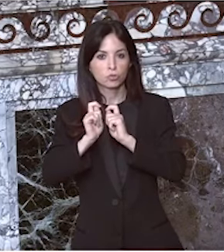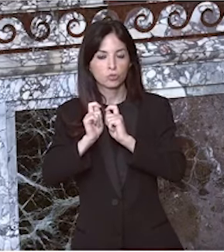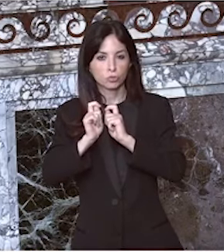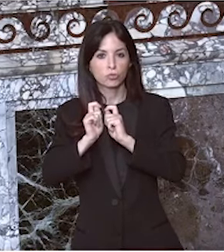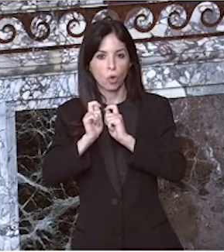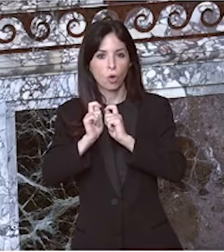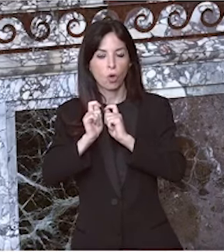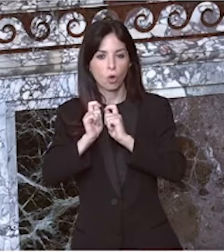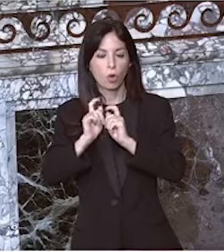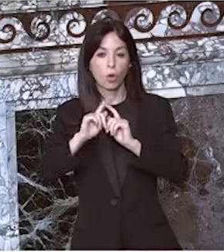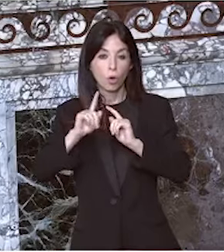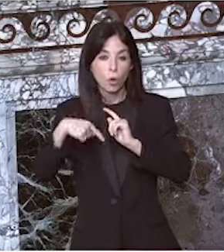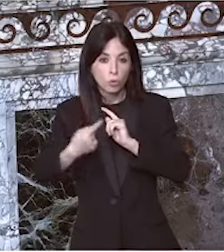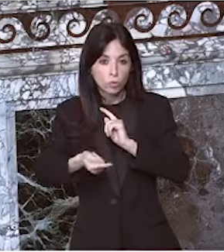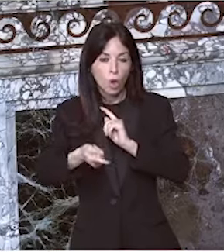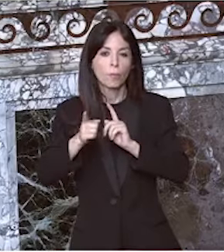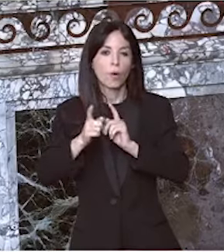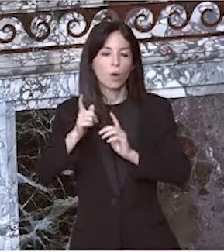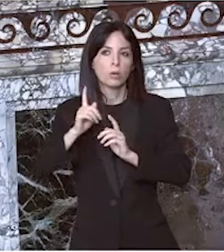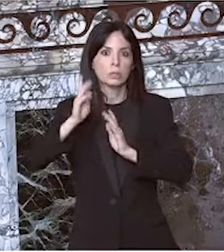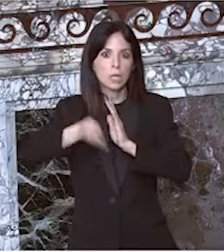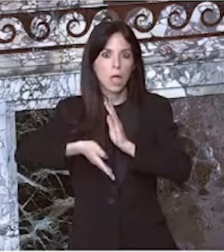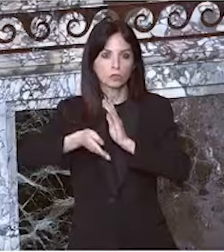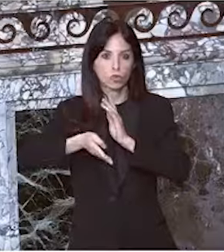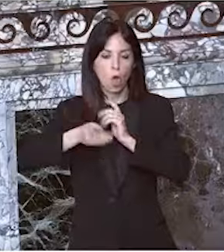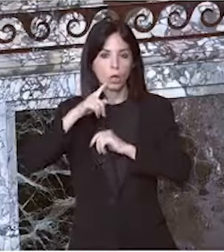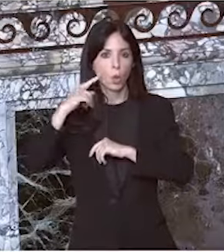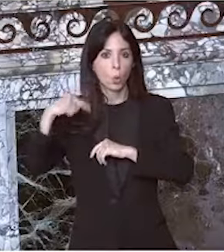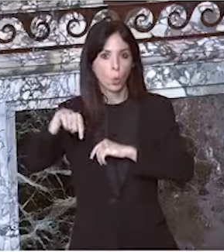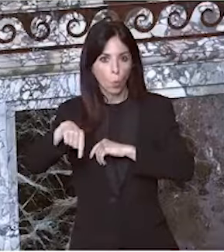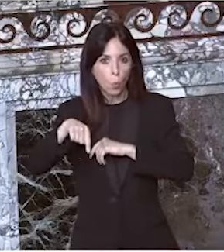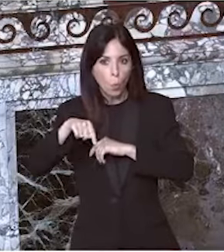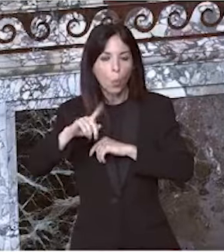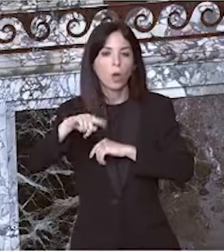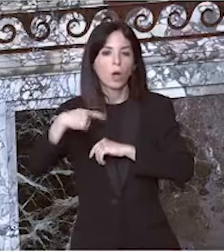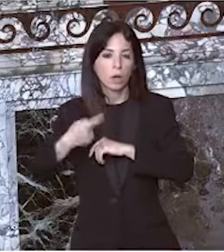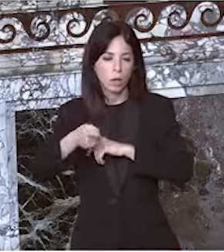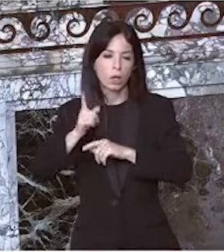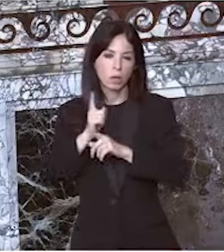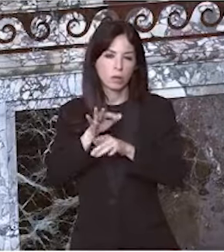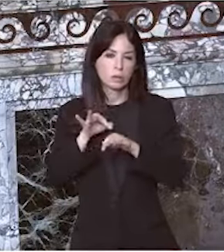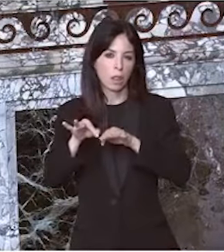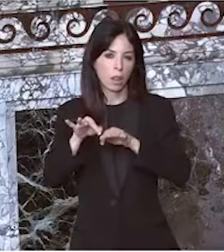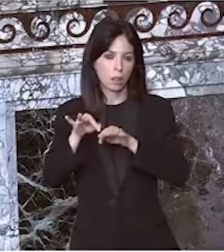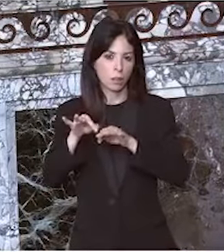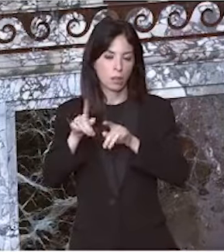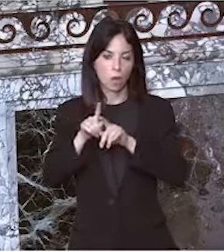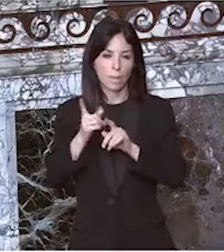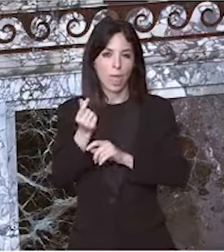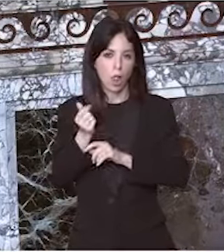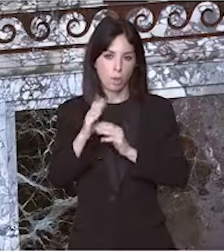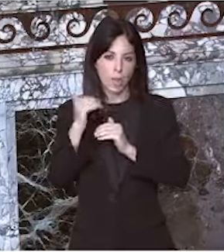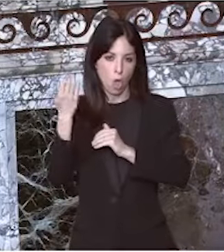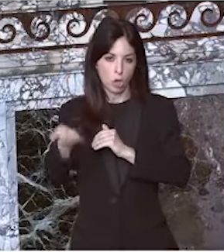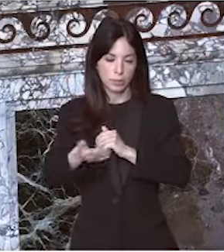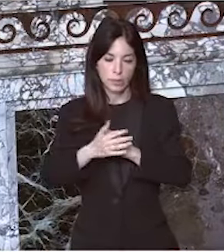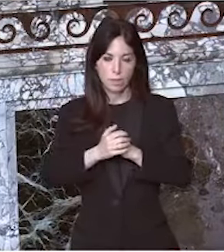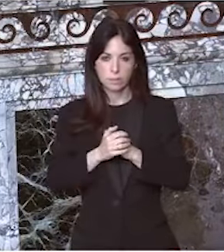soprattutto dopo l'imposizione di sanzioni finanziarie alla Russia, una valenza strategica che va oltre la sfera economica.